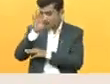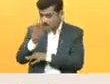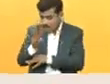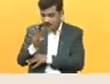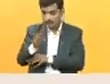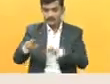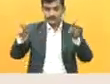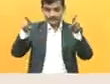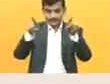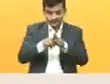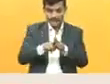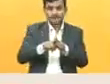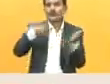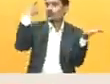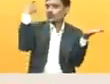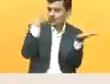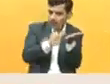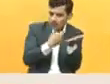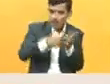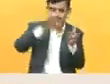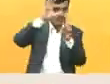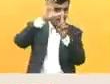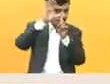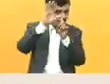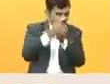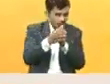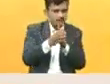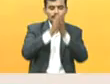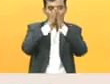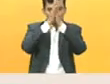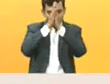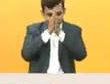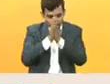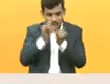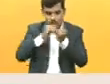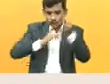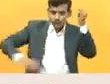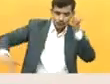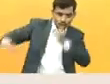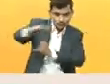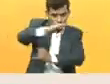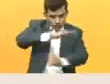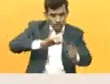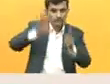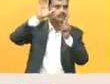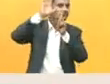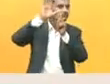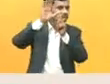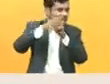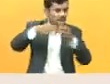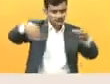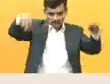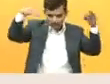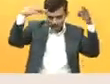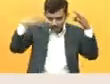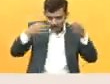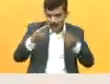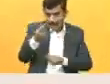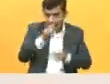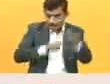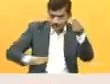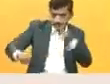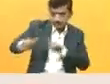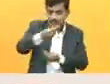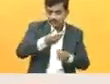पर्वों और परंपराएं भी आध्यात्मिक, सामाजिक, सांस्कृतिक और आर्थिक